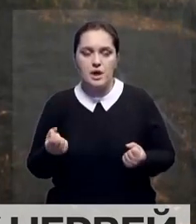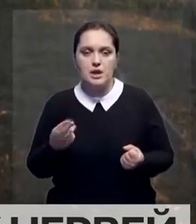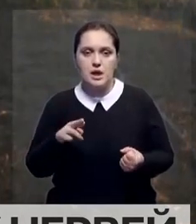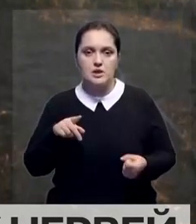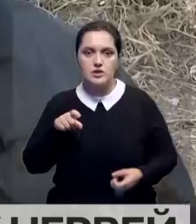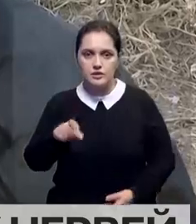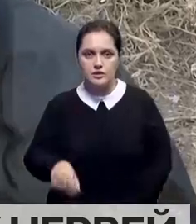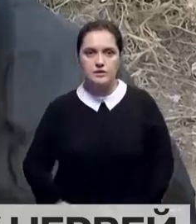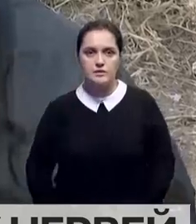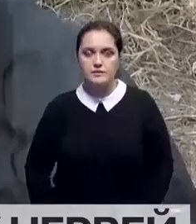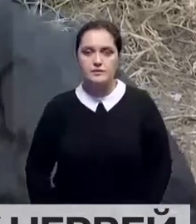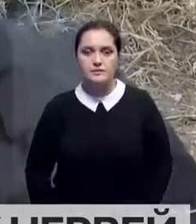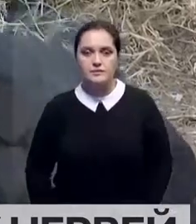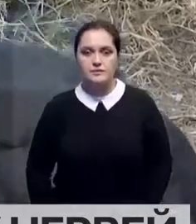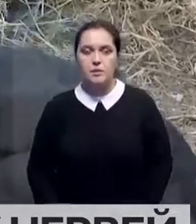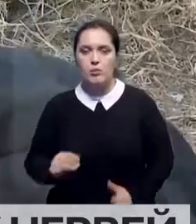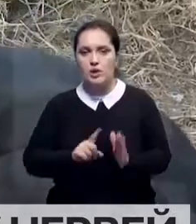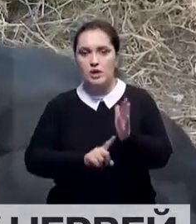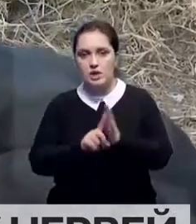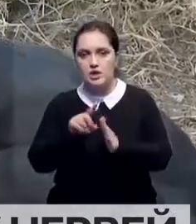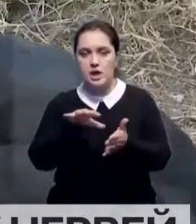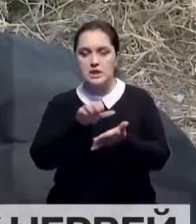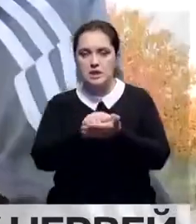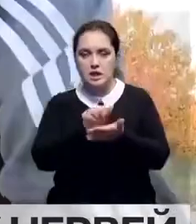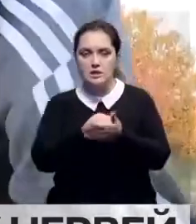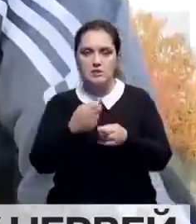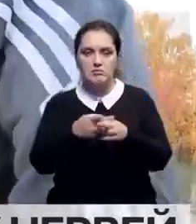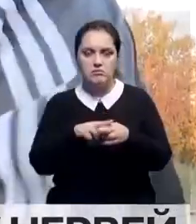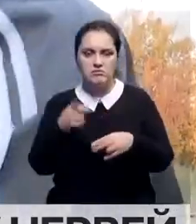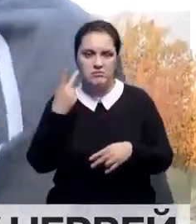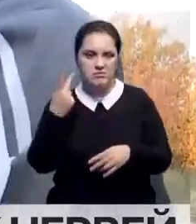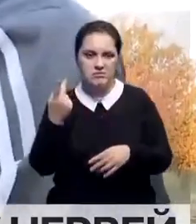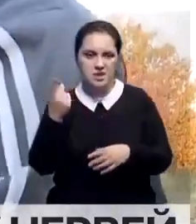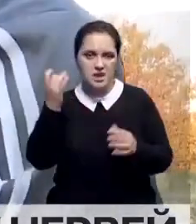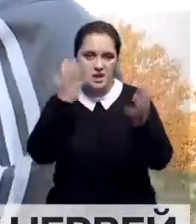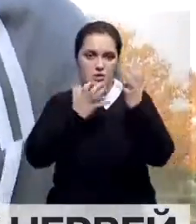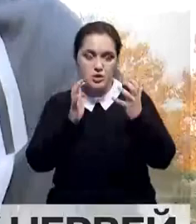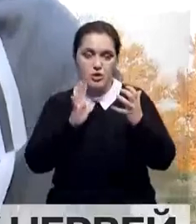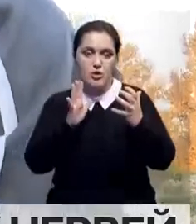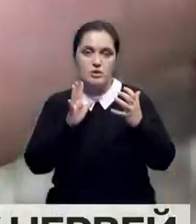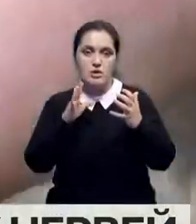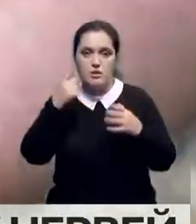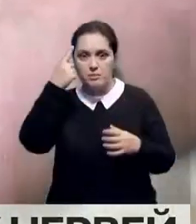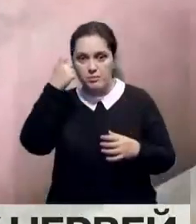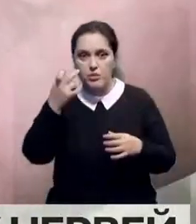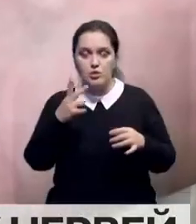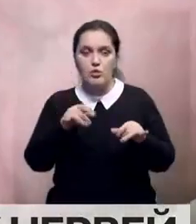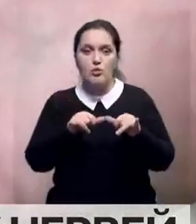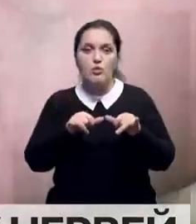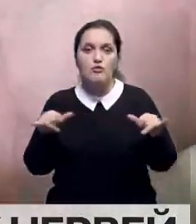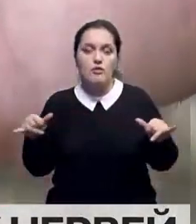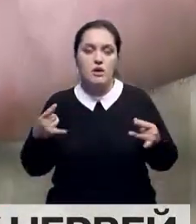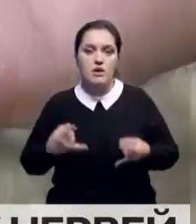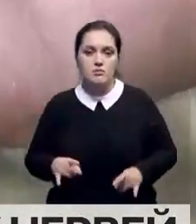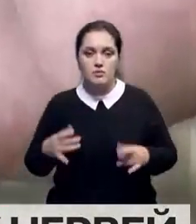червей. Поначалу занятия фермера односельчане не восприняли всерьез. Некоторые даже призывали увеличивать поголовье